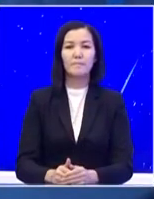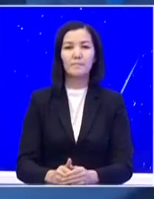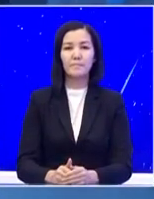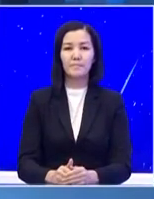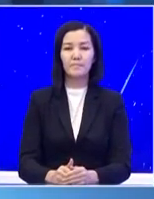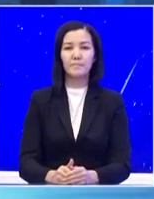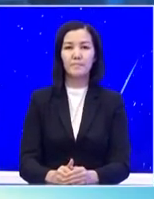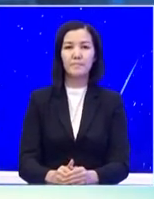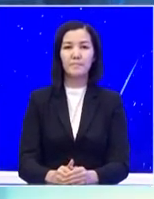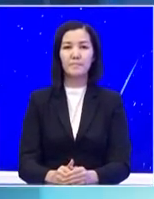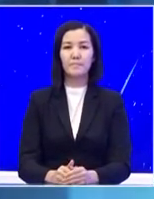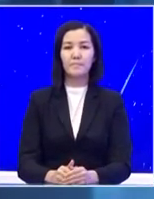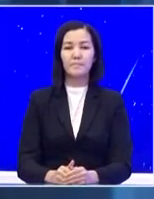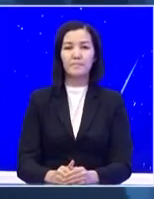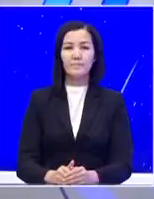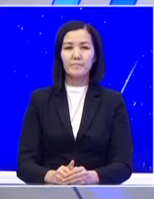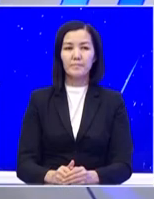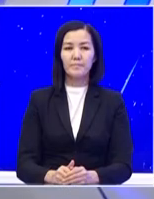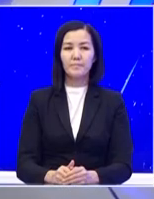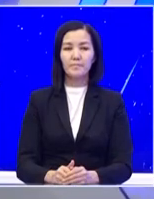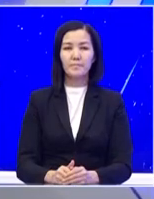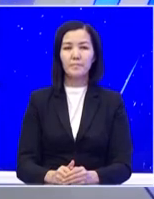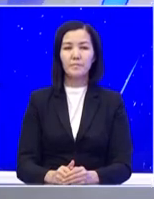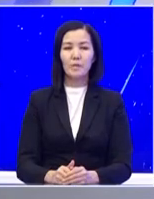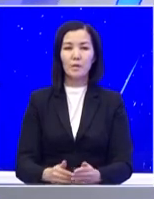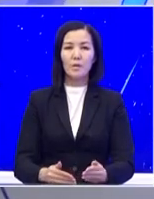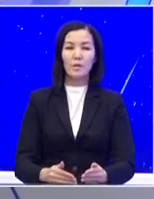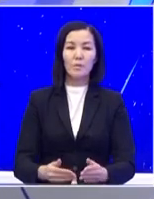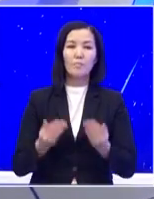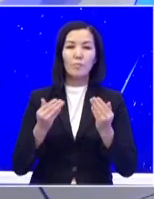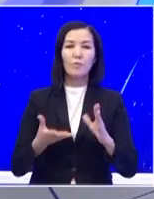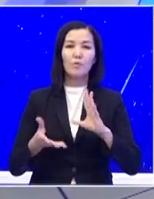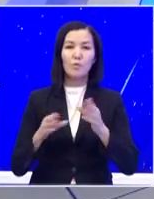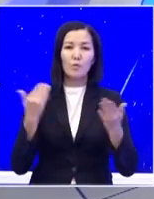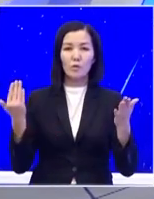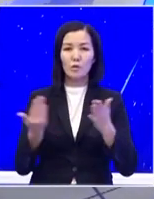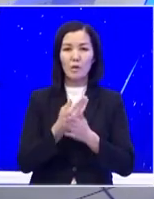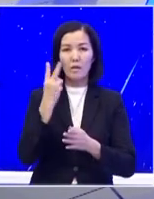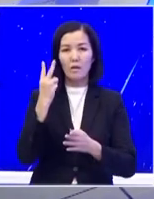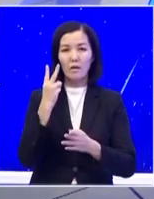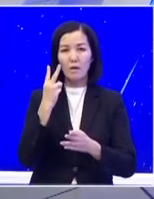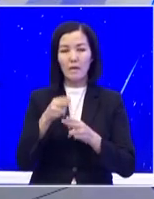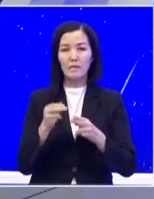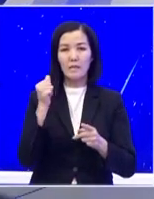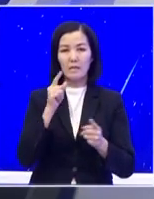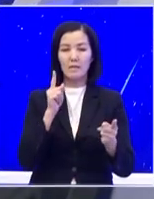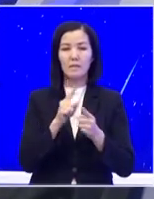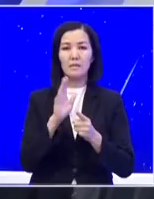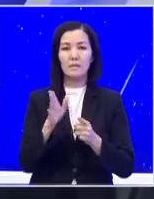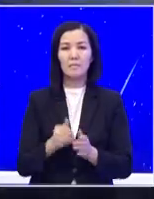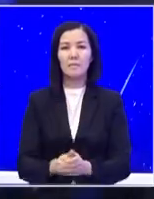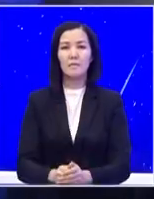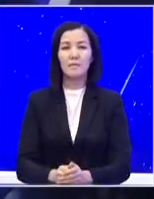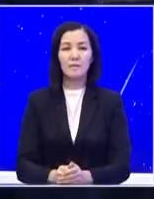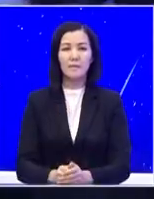Нұржан Мұқанов, Жетісу телеарнасы. Қадірменді көрермен, бүгінгі айтар ақпарат осы. Ертеңге дейін аман сау болыңыздар.